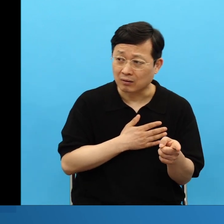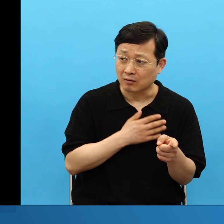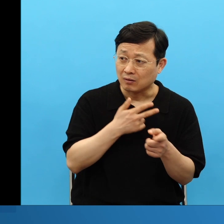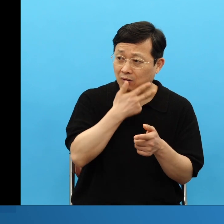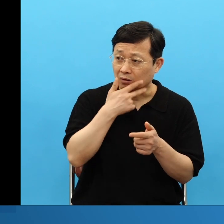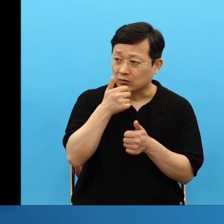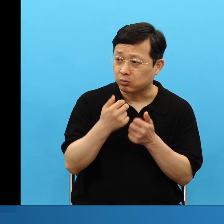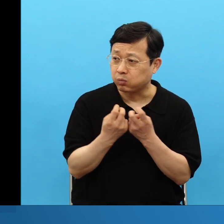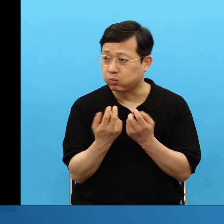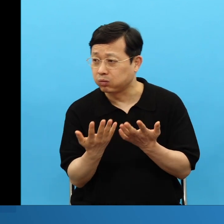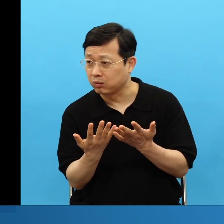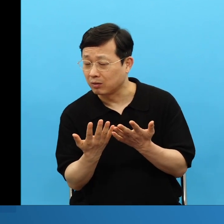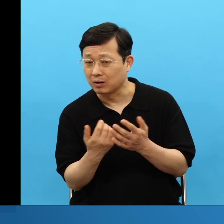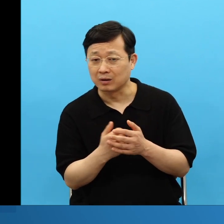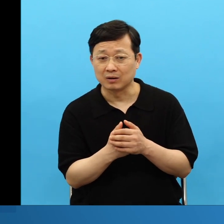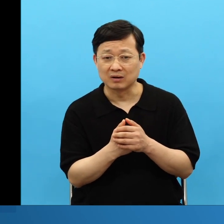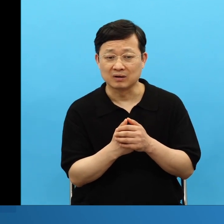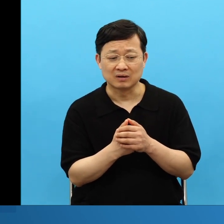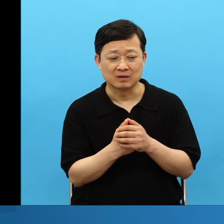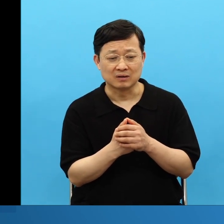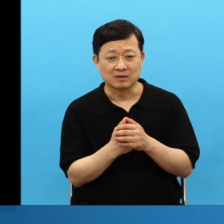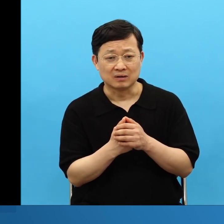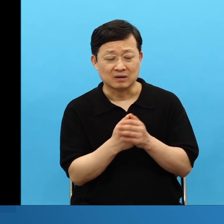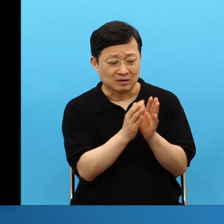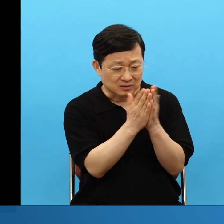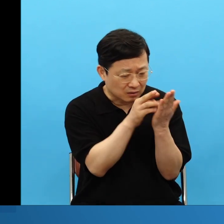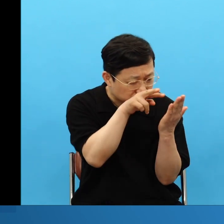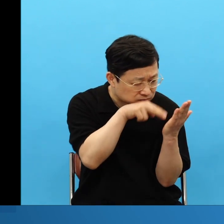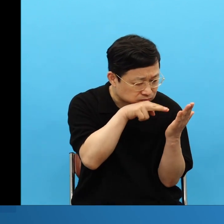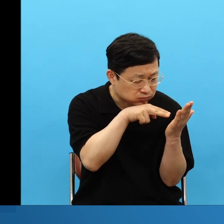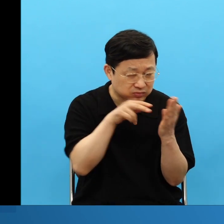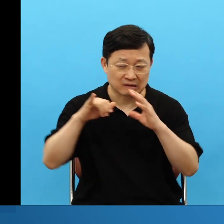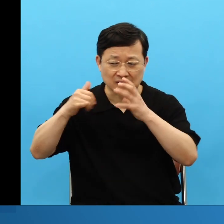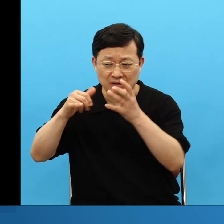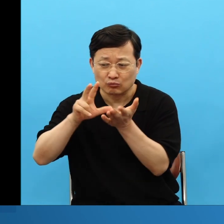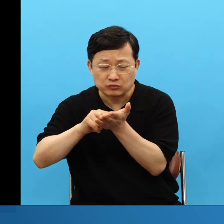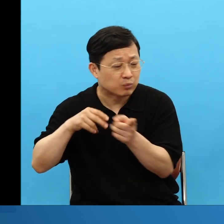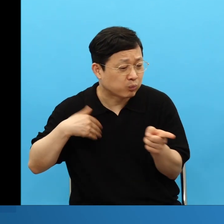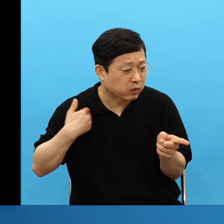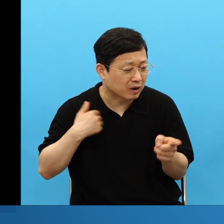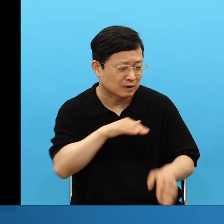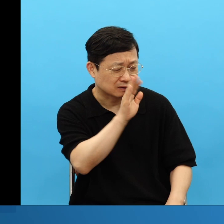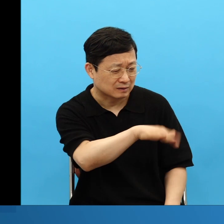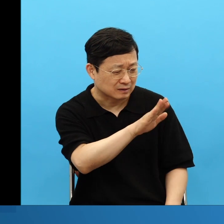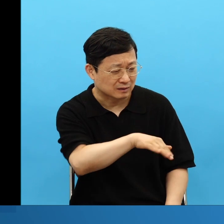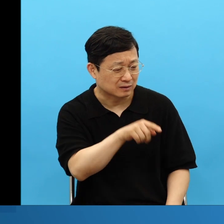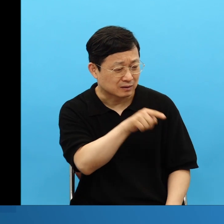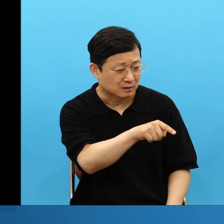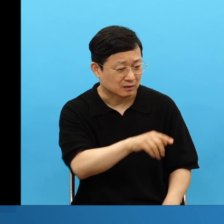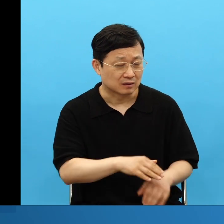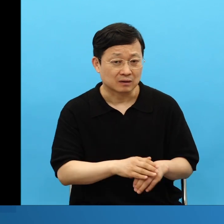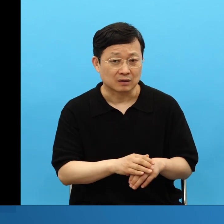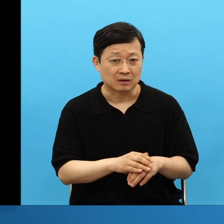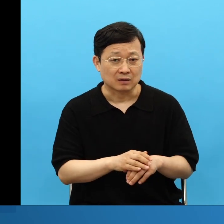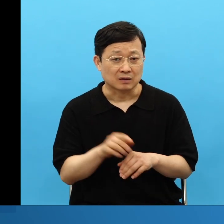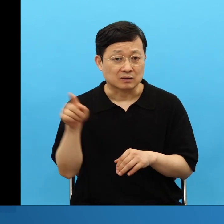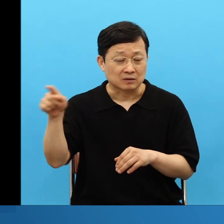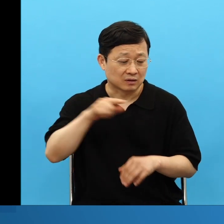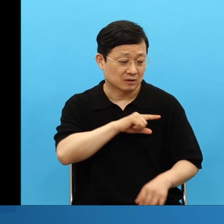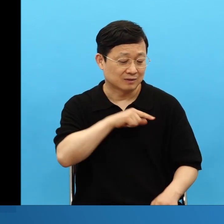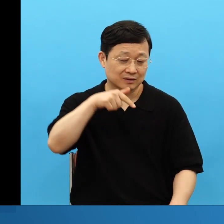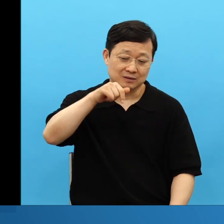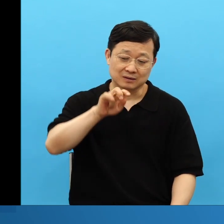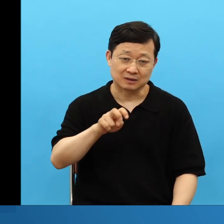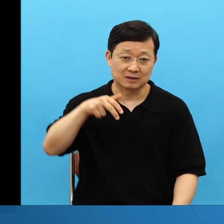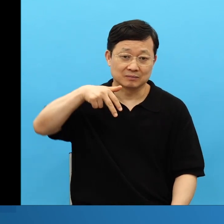어쩌냐? 책만 보지 세상 돌아가는 걸 하나도 모르네. 아, 시끄럽고 무슨 일인데? 아니, 너 5반에 김진현이라고 알지?